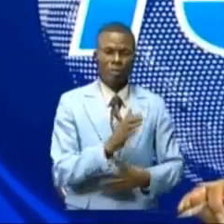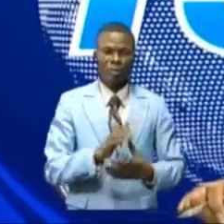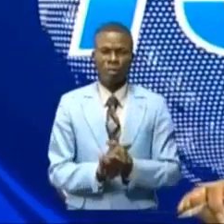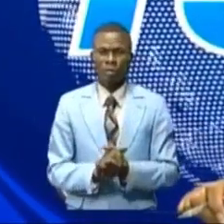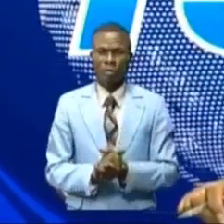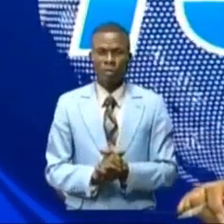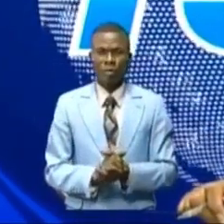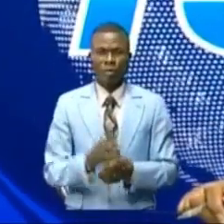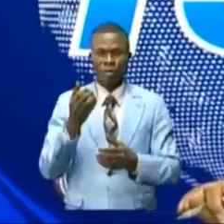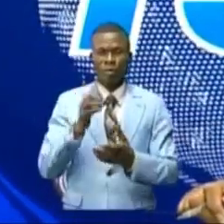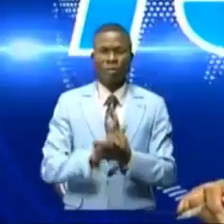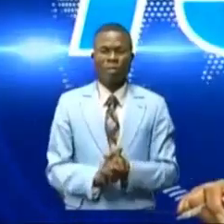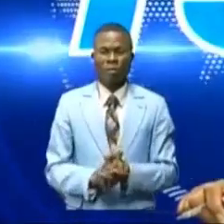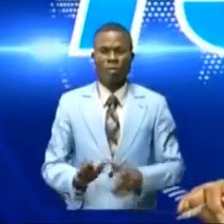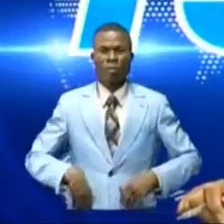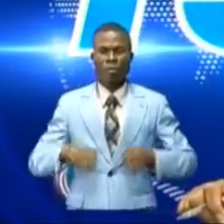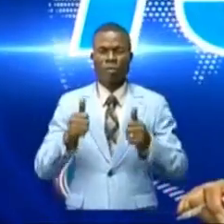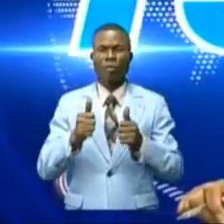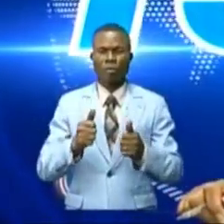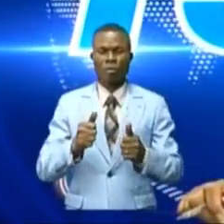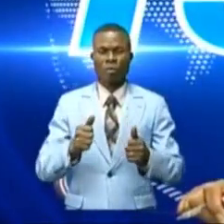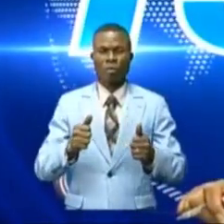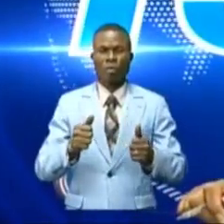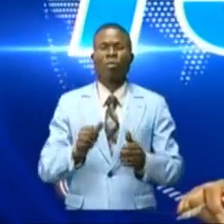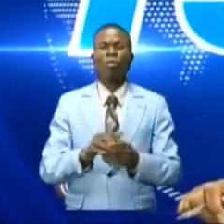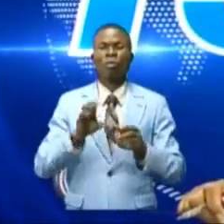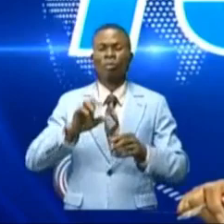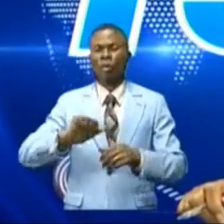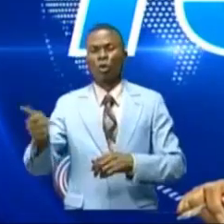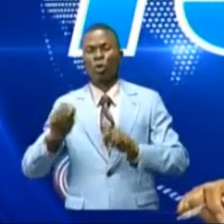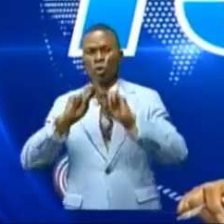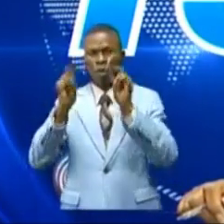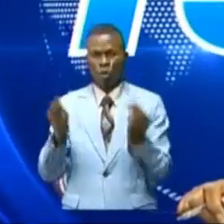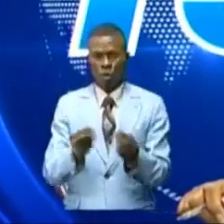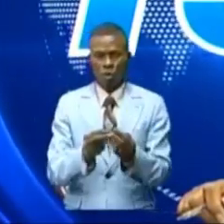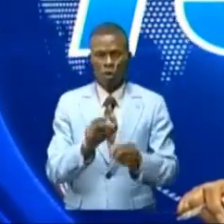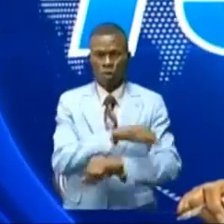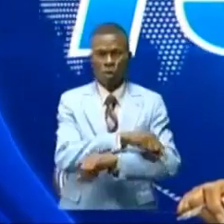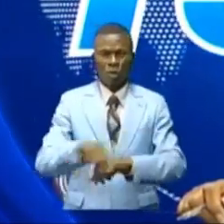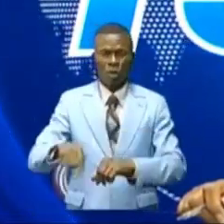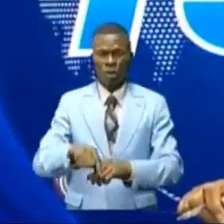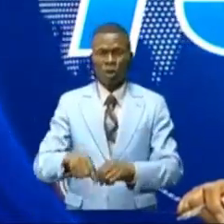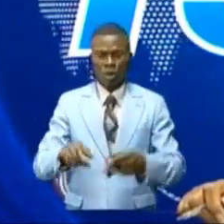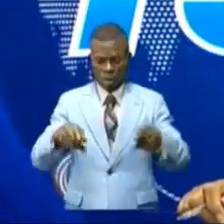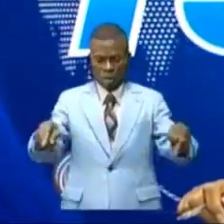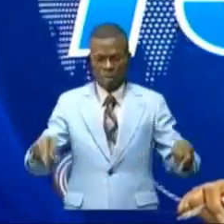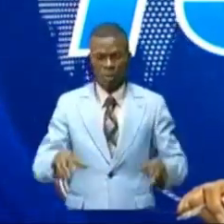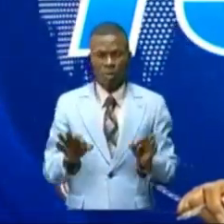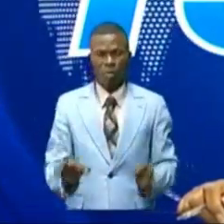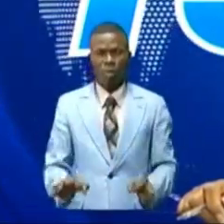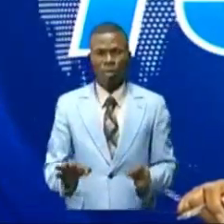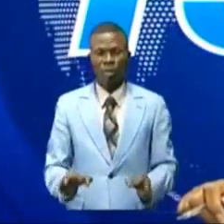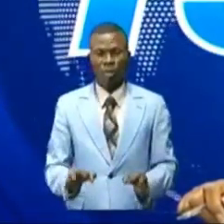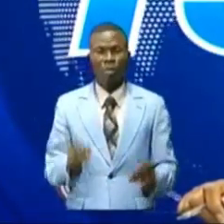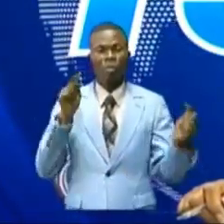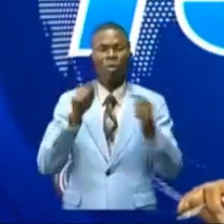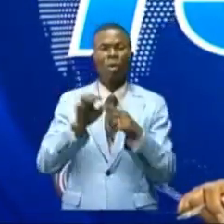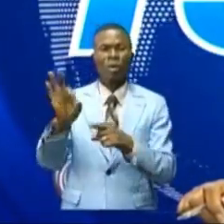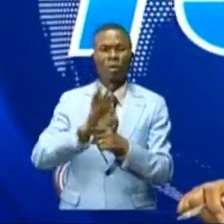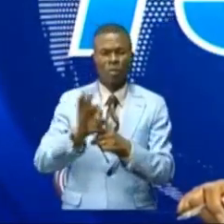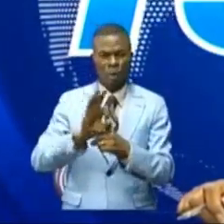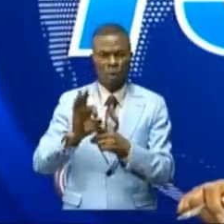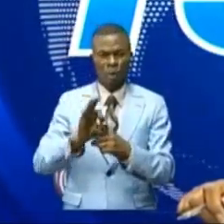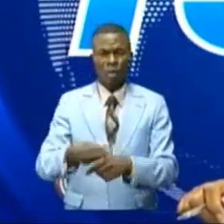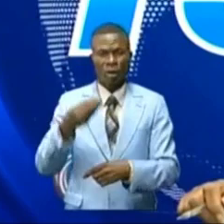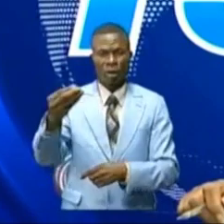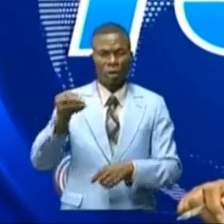La revitalisation du cadre organique et d'autres structures de l'administration foncière, l'objet de cet atelier qui vise à